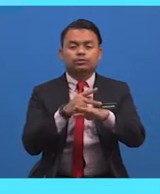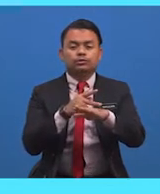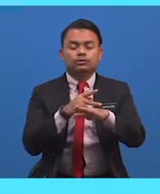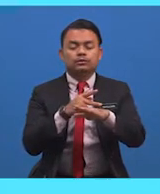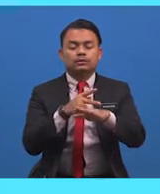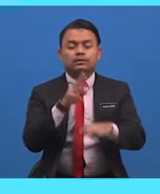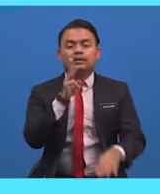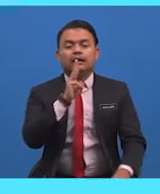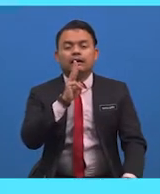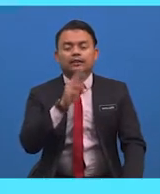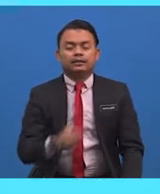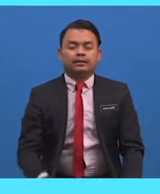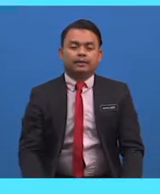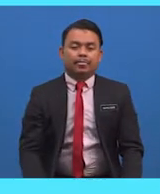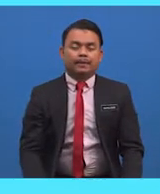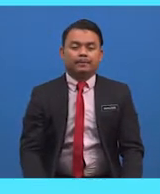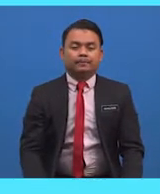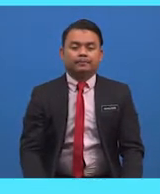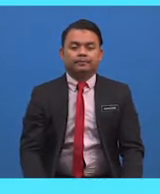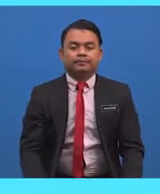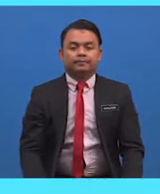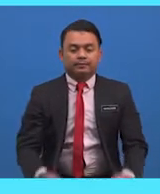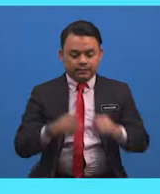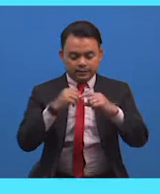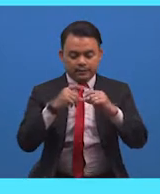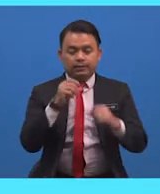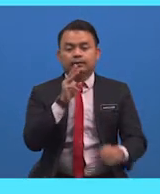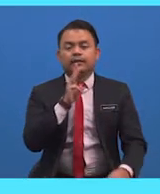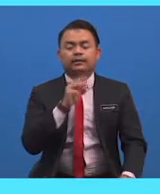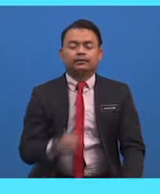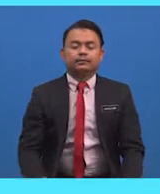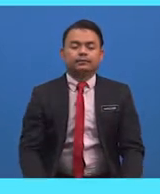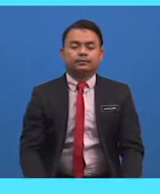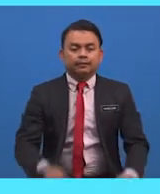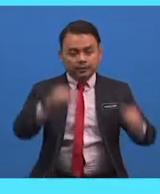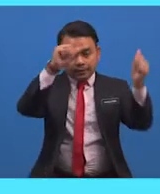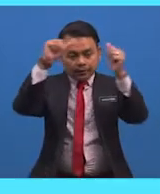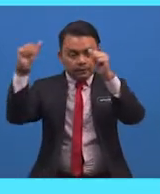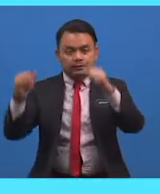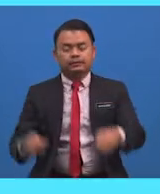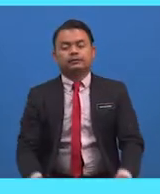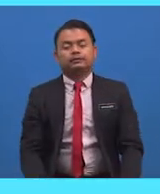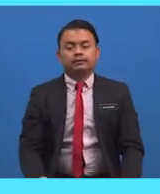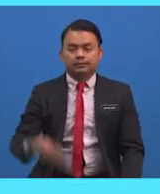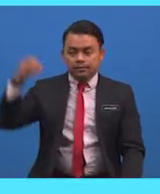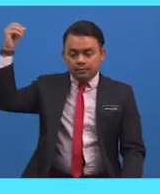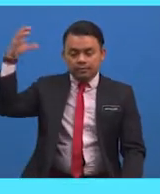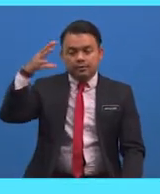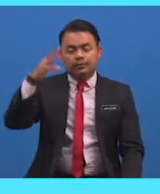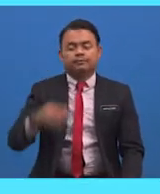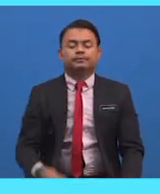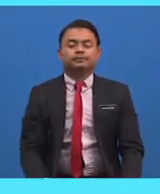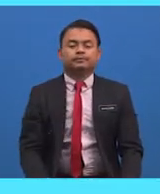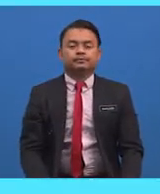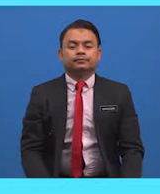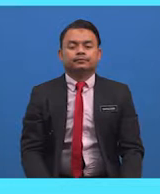hidroelektrik, tenaga geoterma, tenaga angin, tenaga ombak, tenaga solar, tenaga biomas dan